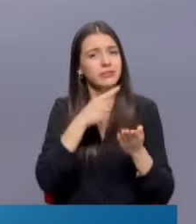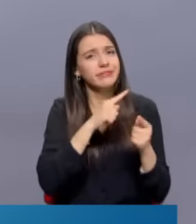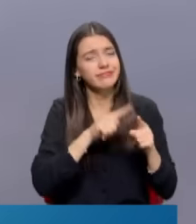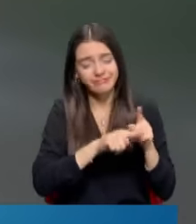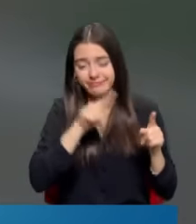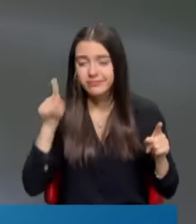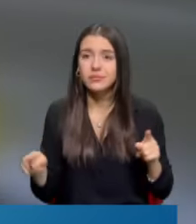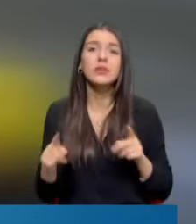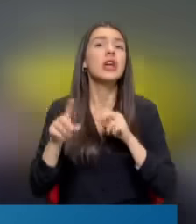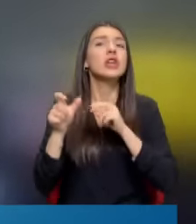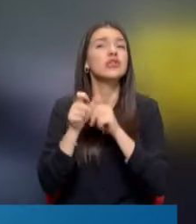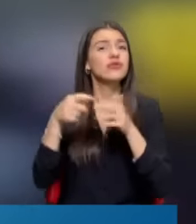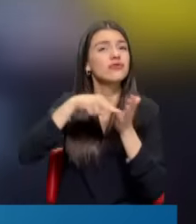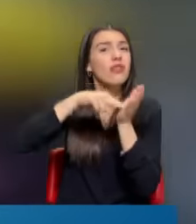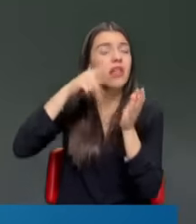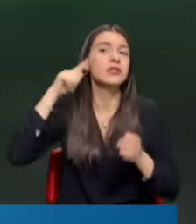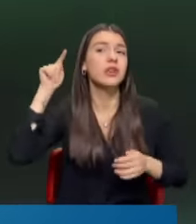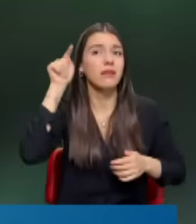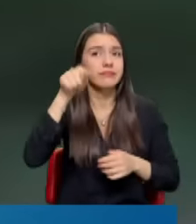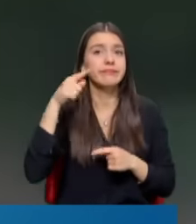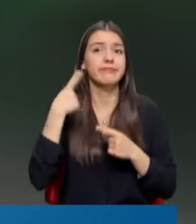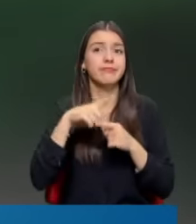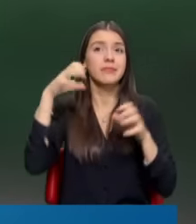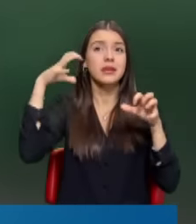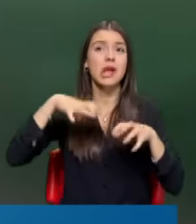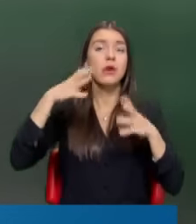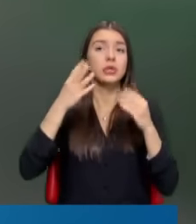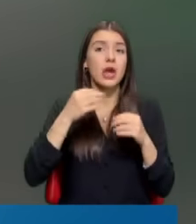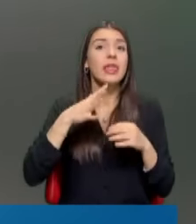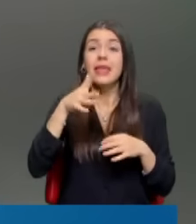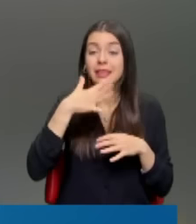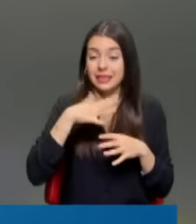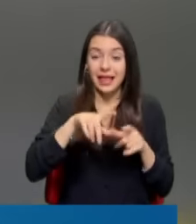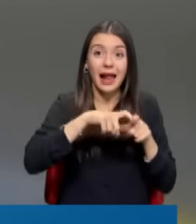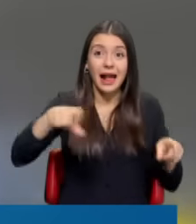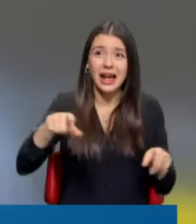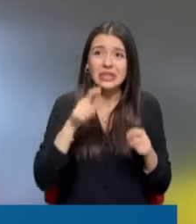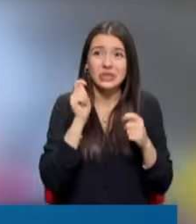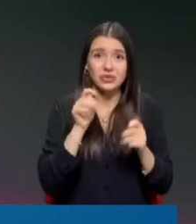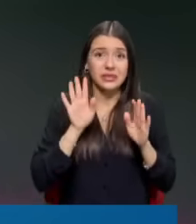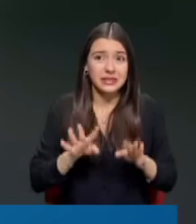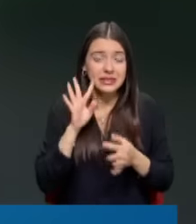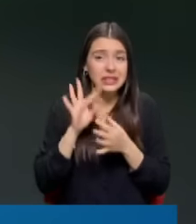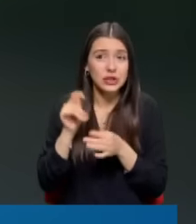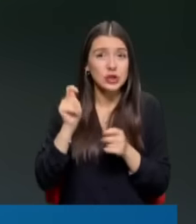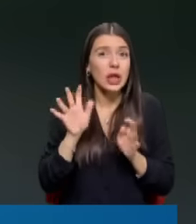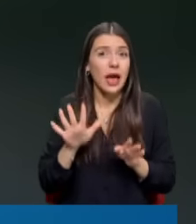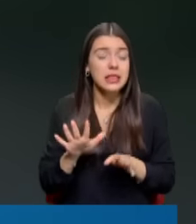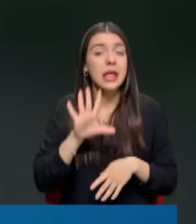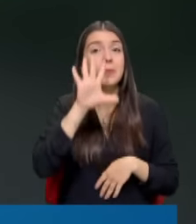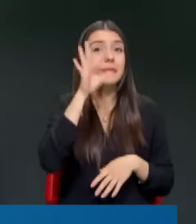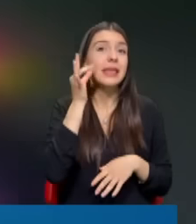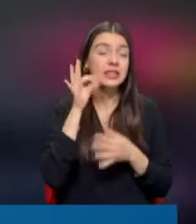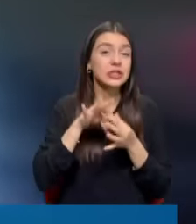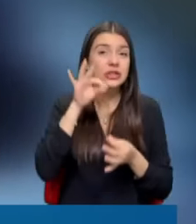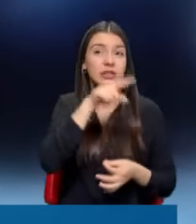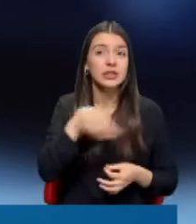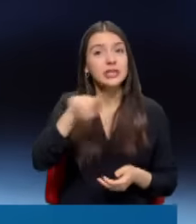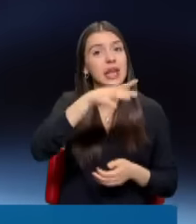Çatalca Karacaköy Bin Kılıç Deresi'nde yoğun yağış sonrası dere kenarında mahsur kalan 5 kişi İstanbul itfaiyesi